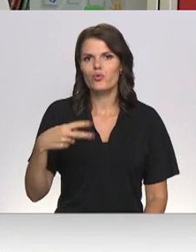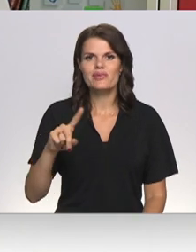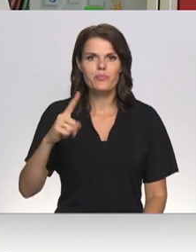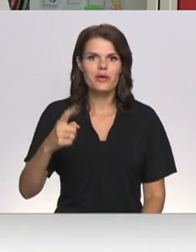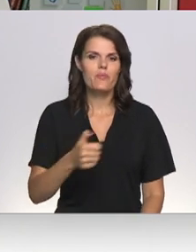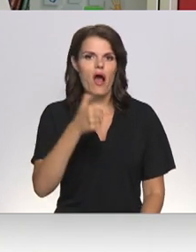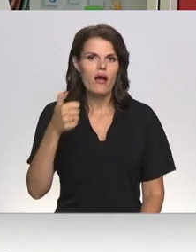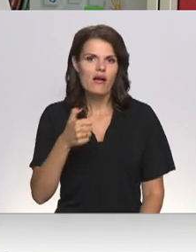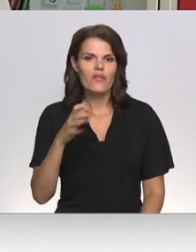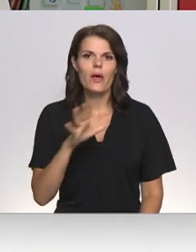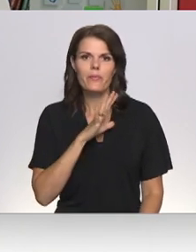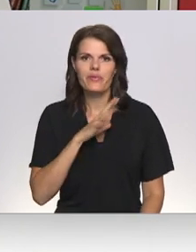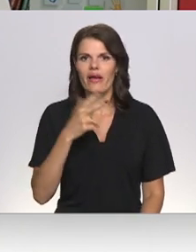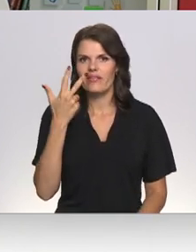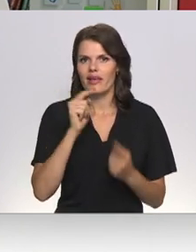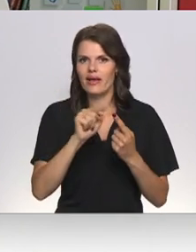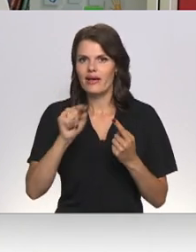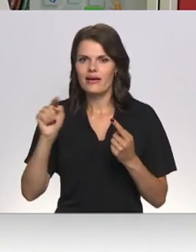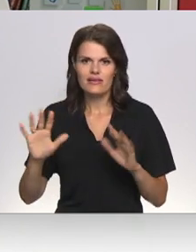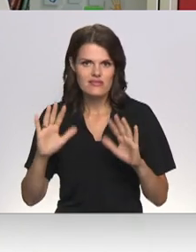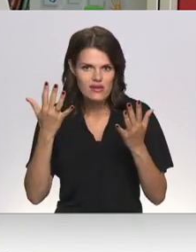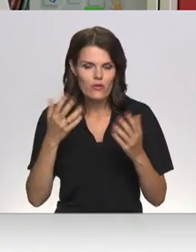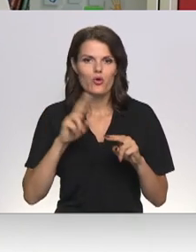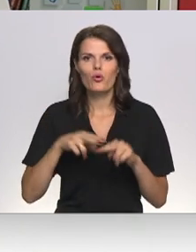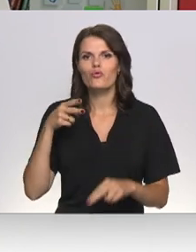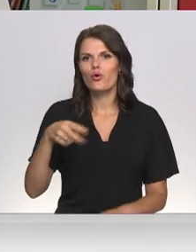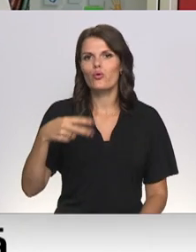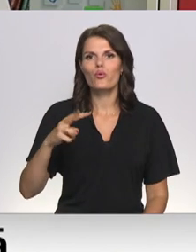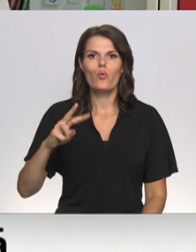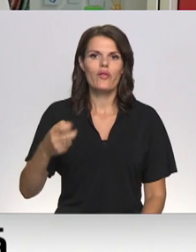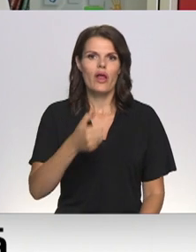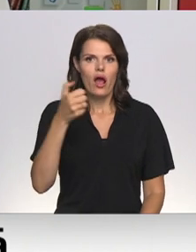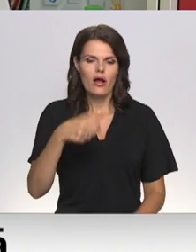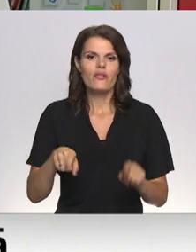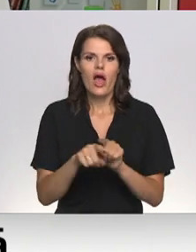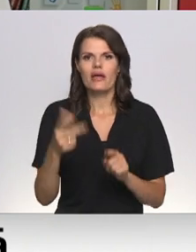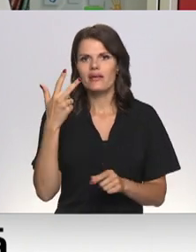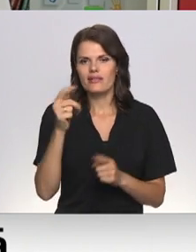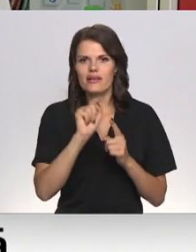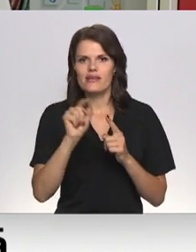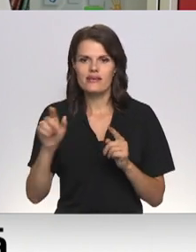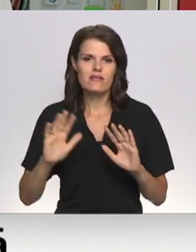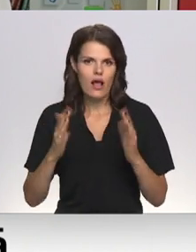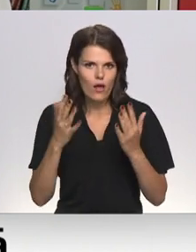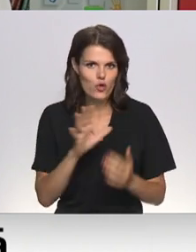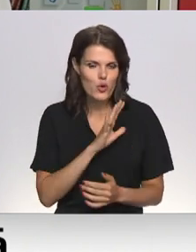2021. Gada bija 3 gadījumi un 2022. Gada arī 3 gadījumi.